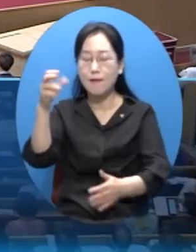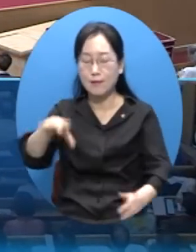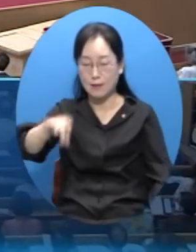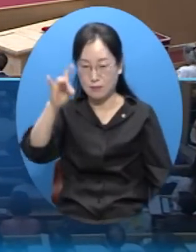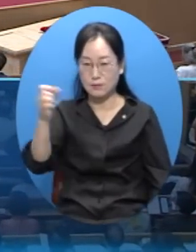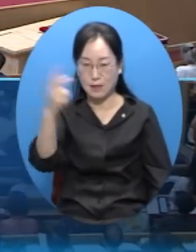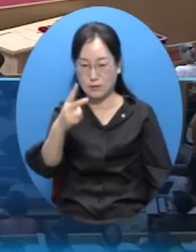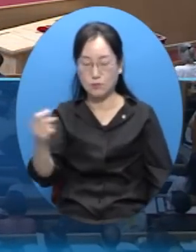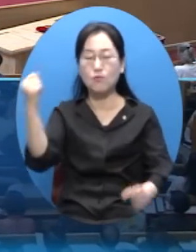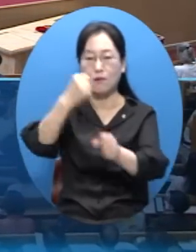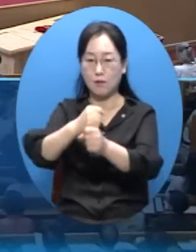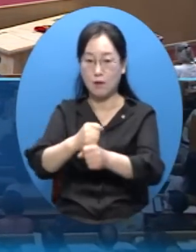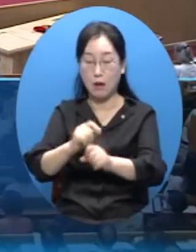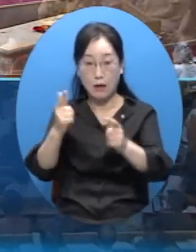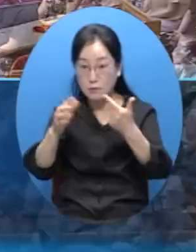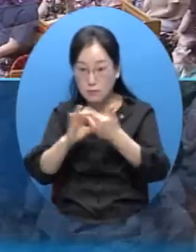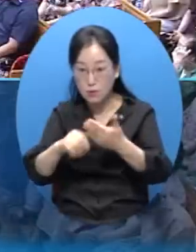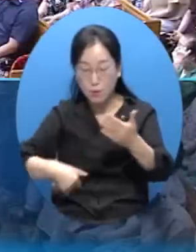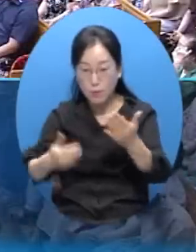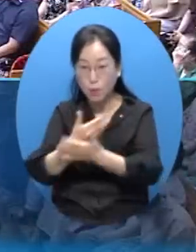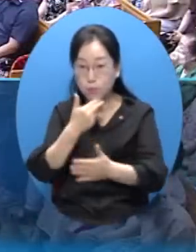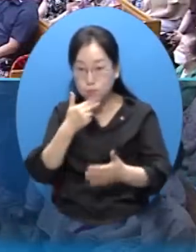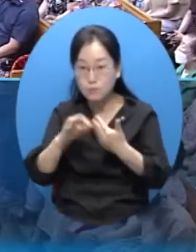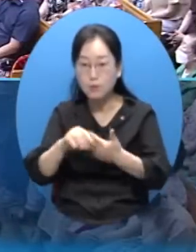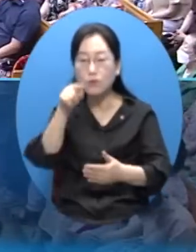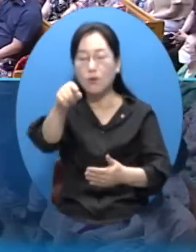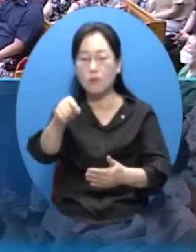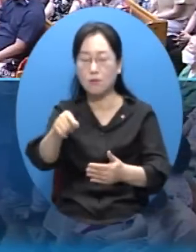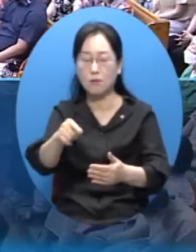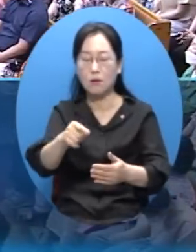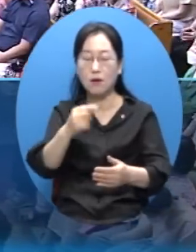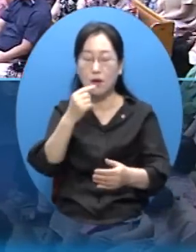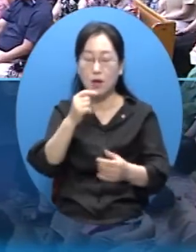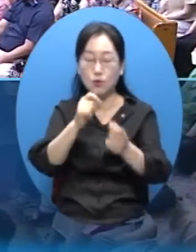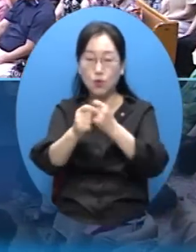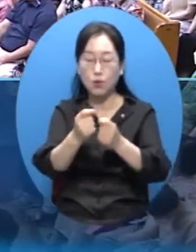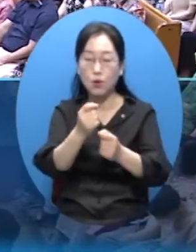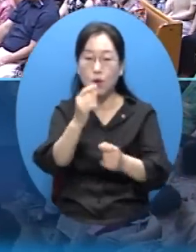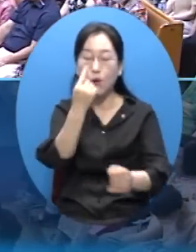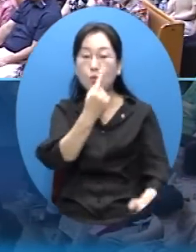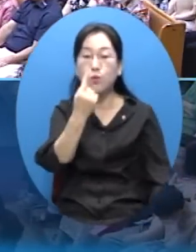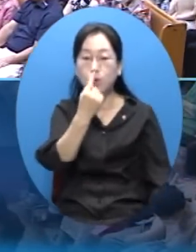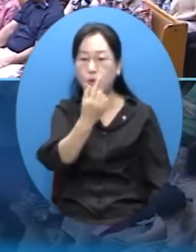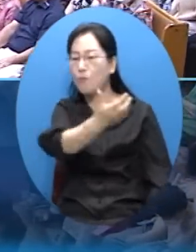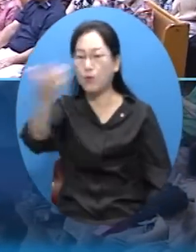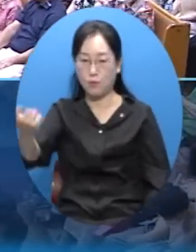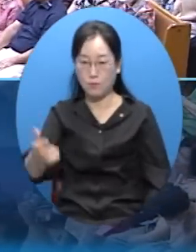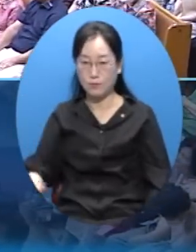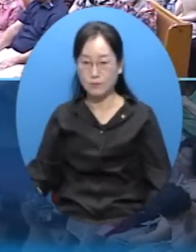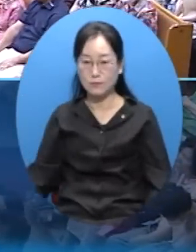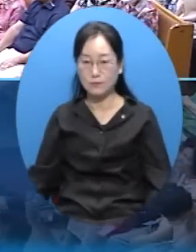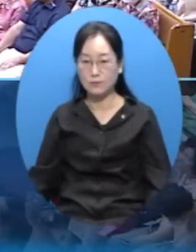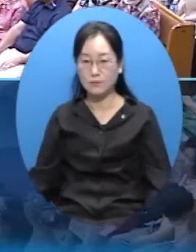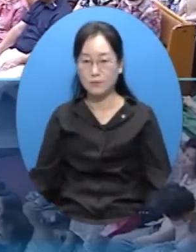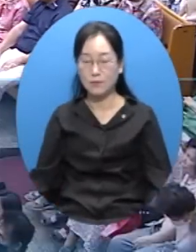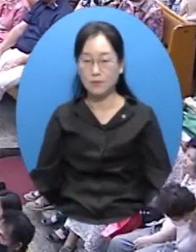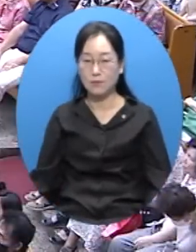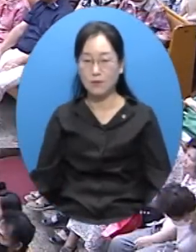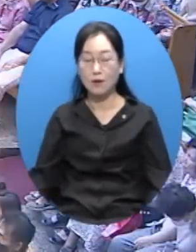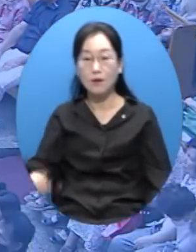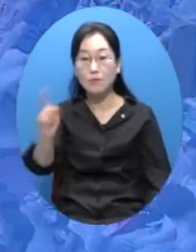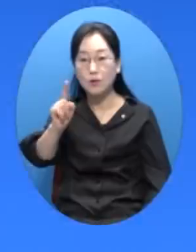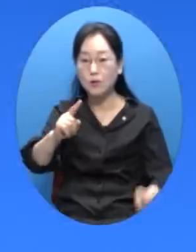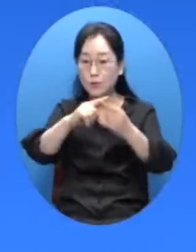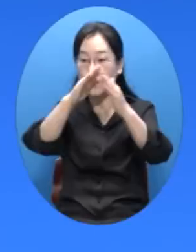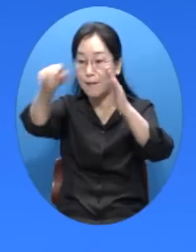가지라. 만일 그리하지 아니하고 회개하지 아니하면 내가 내게 가서 내 족대를 그 자리에서 옮기리라. 교회 내에 손